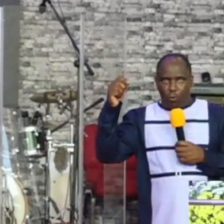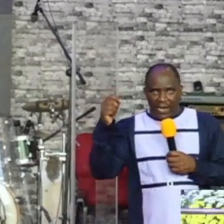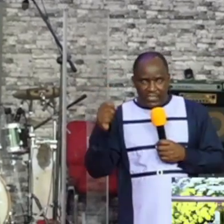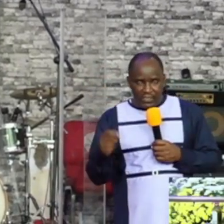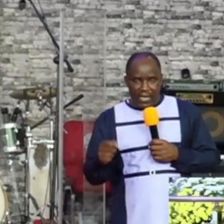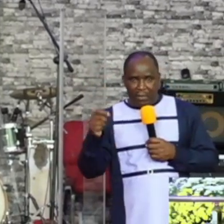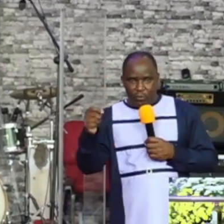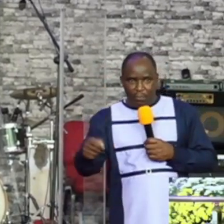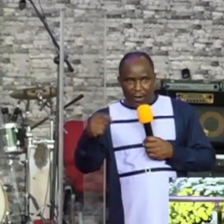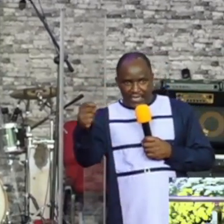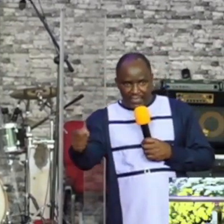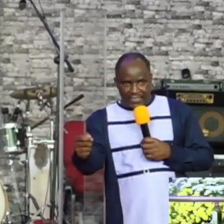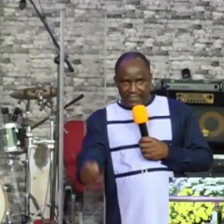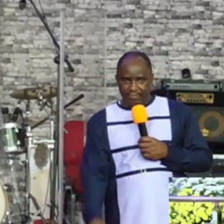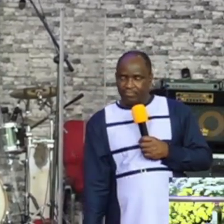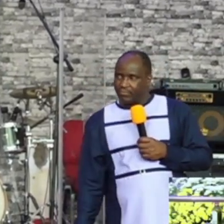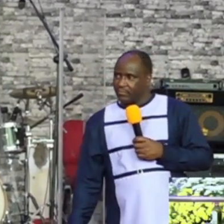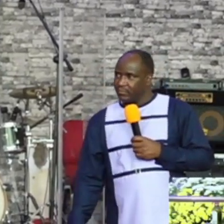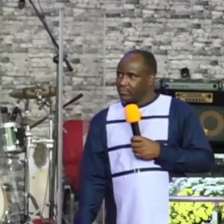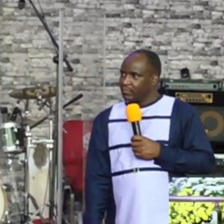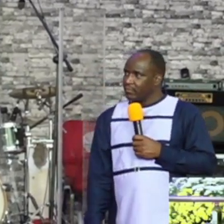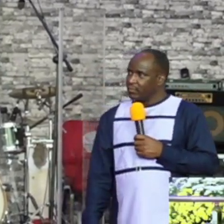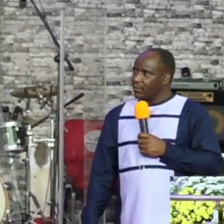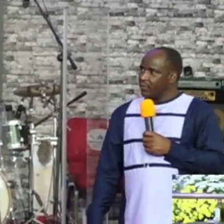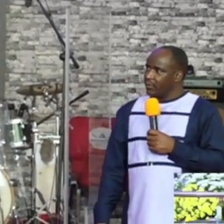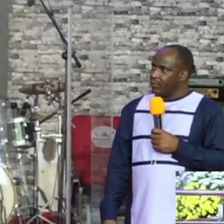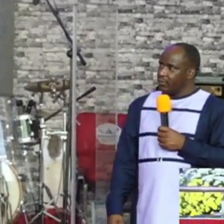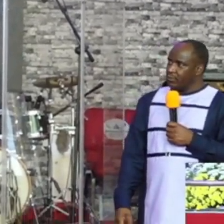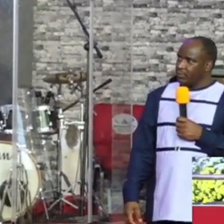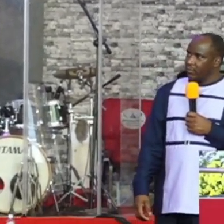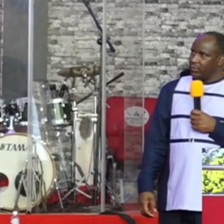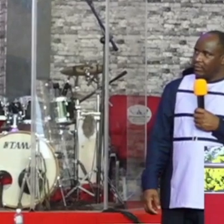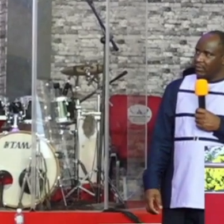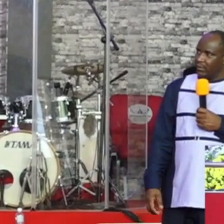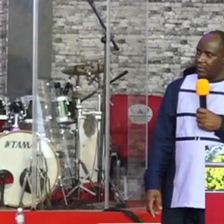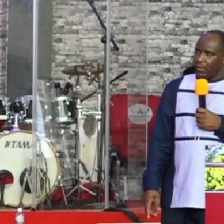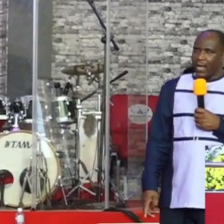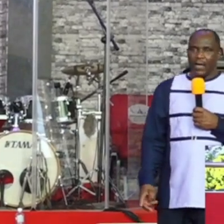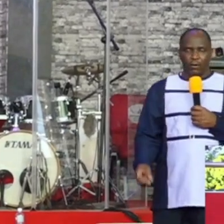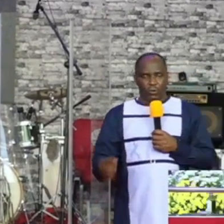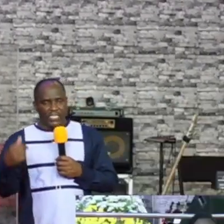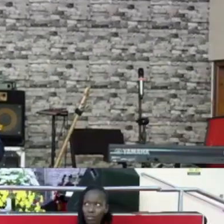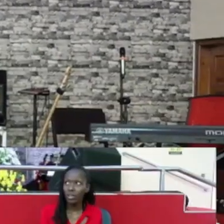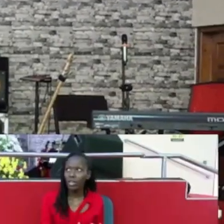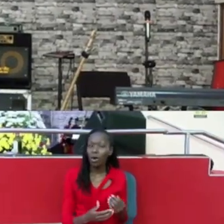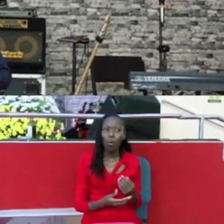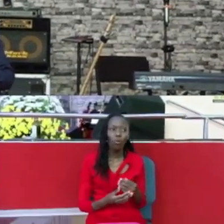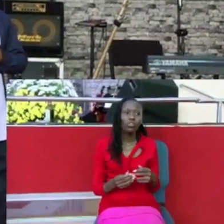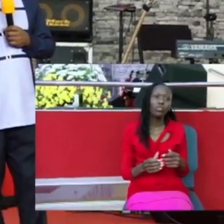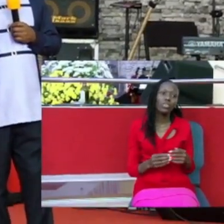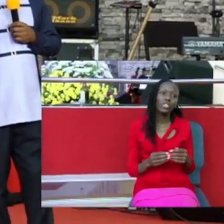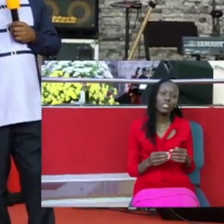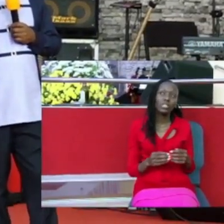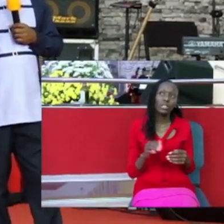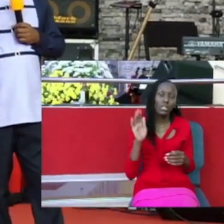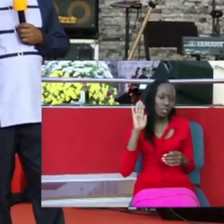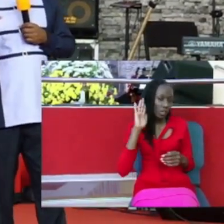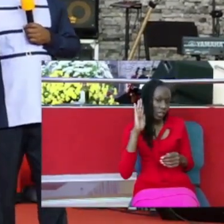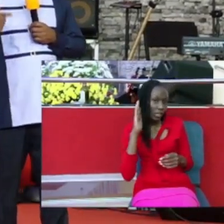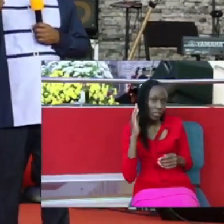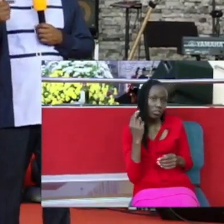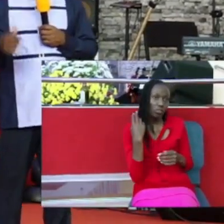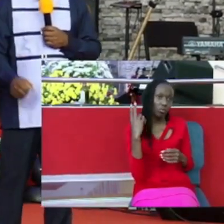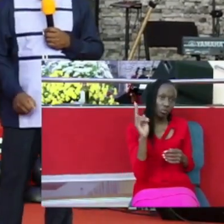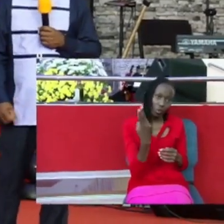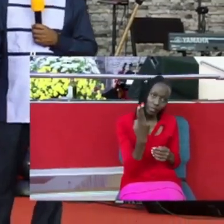kuweza kuandika ama unapoandika, you give yourself another opportunity of hearing it twice. Aha, unajipa fursa ya pili ya kulisikia ile